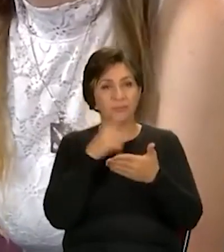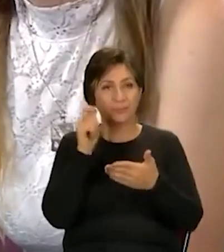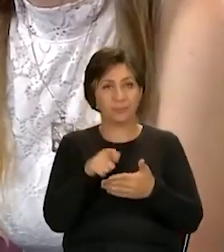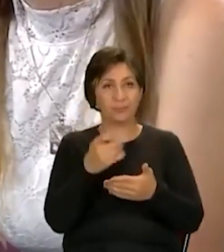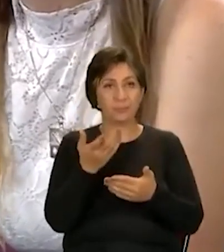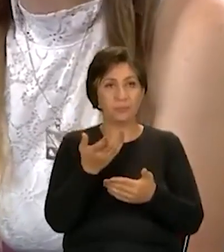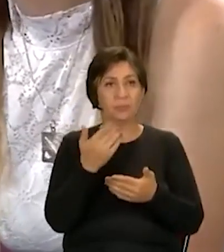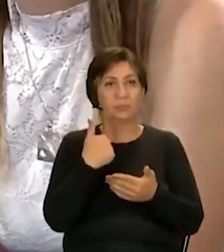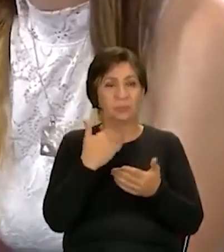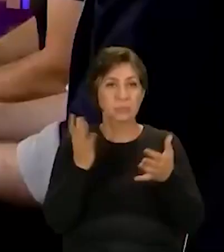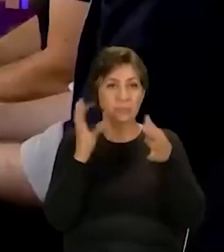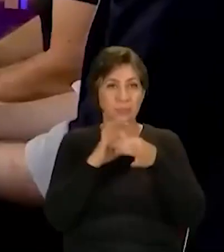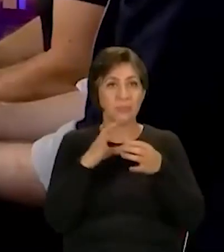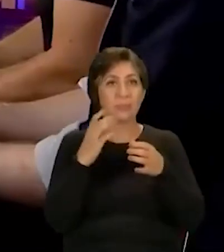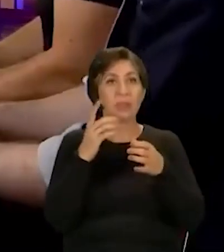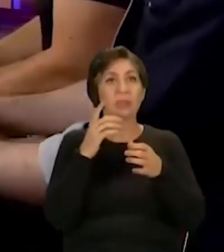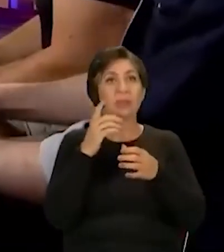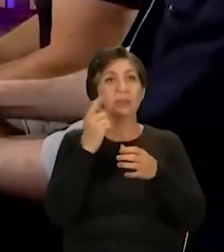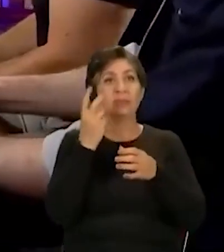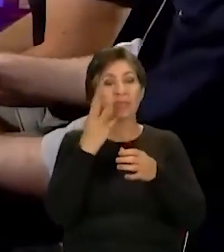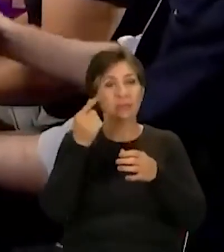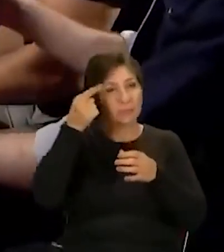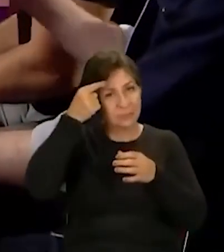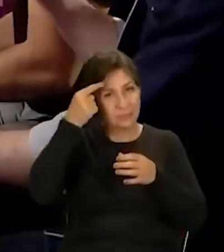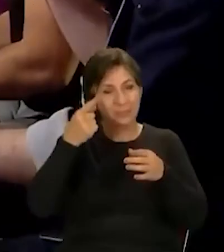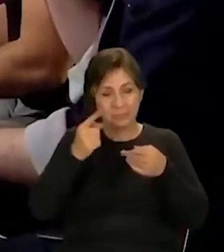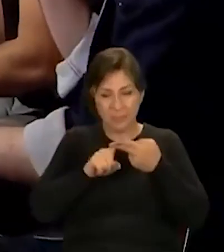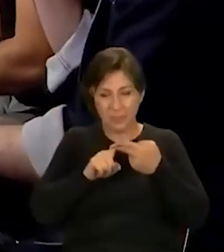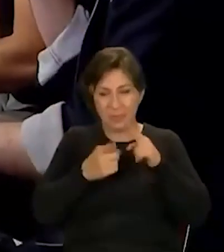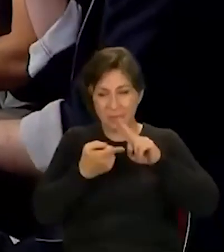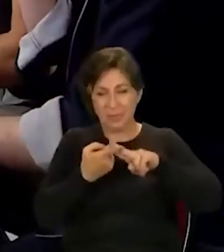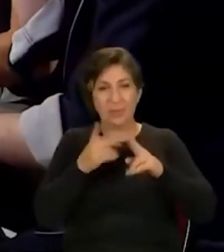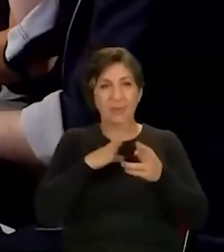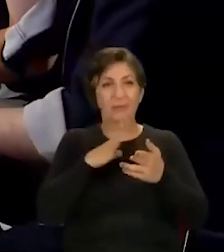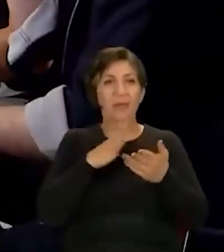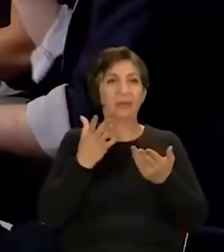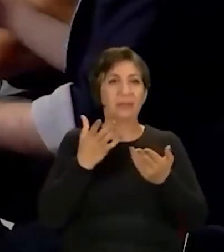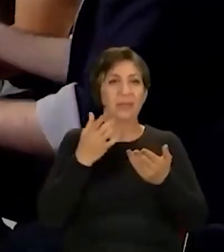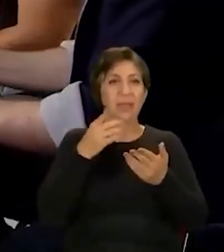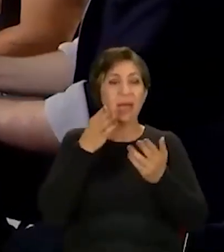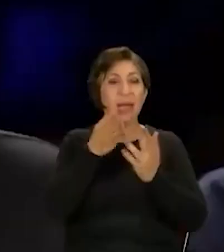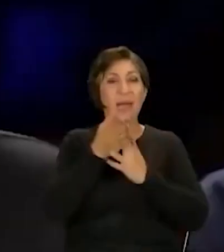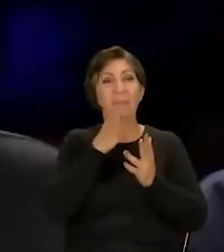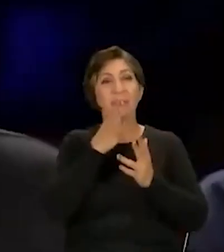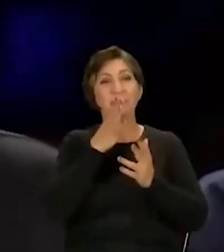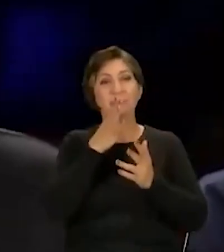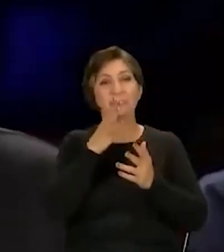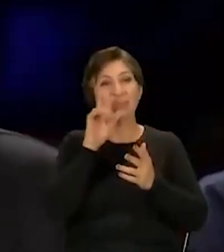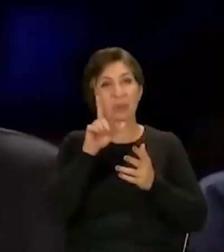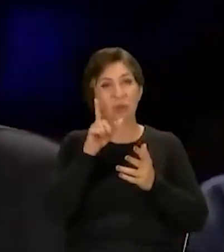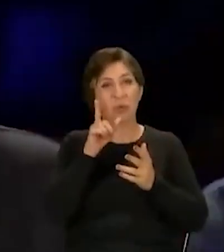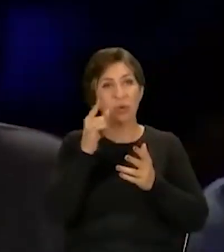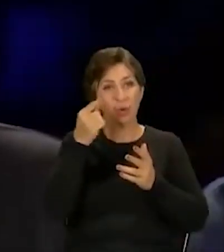Biz birleştik. Yani deri altında birkaç çip, birkaç şu anda farklı tek sorun şey. Ara birim gerekiyor. Çok yakında ara birim